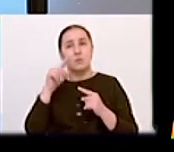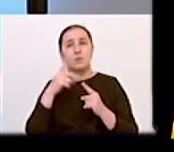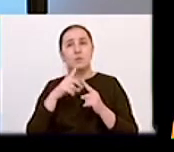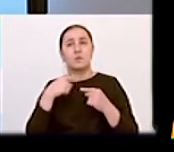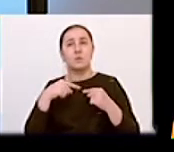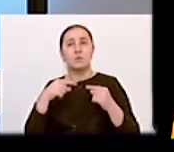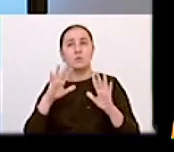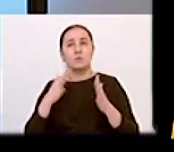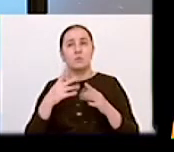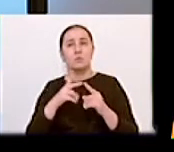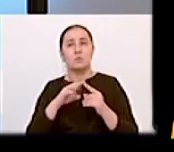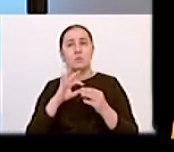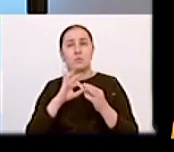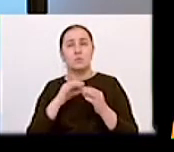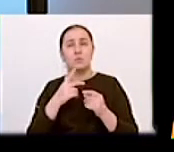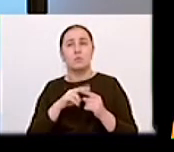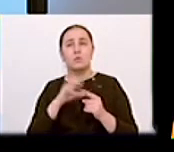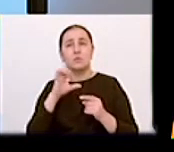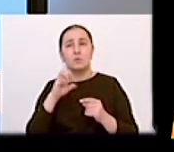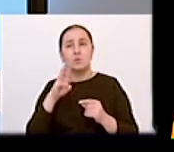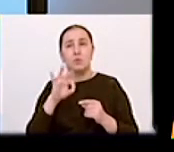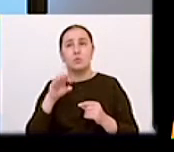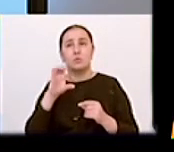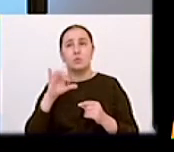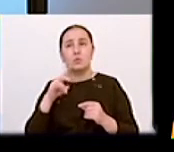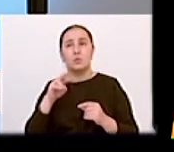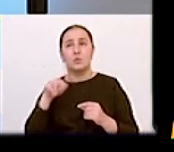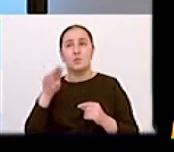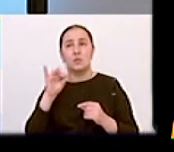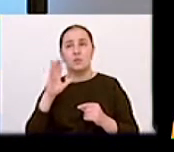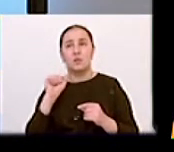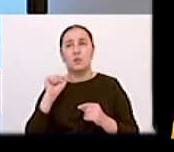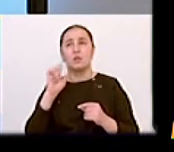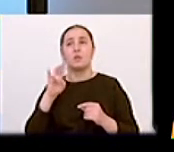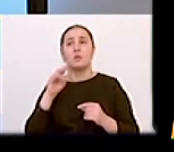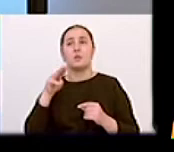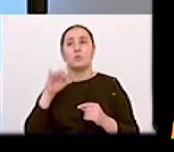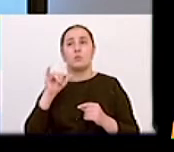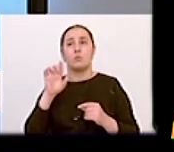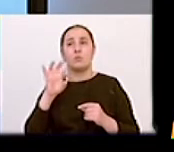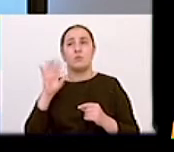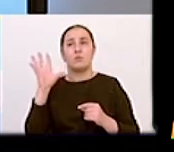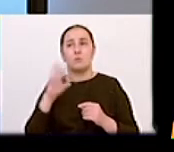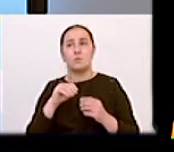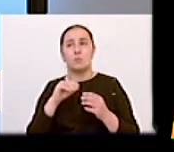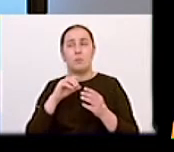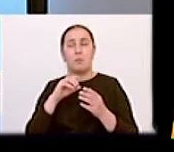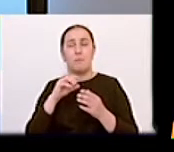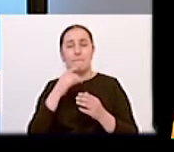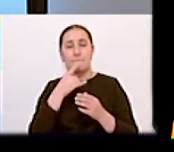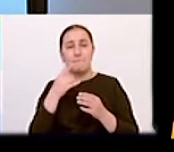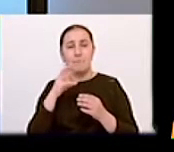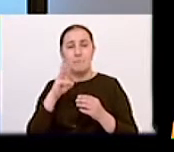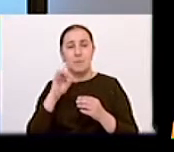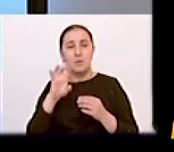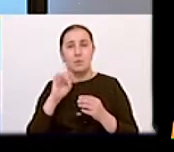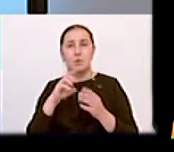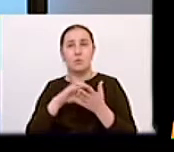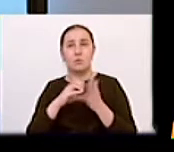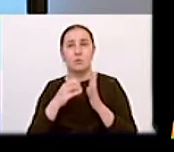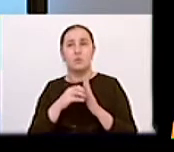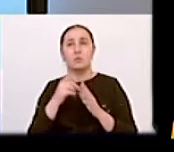случаи предложений с ними. Стол, стулья, диван, тумбочки, вся мебель в комнате. Что с мебелью